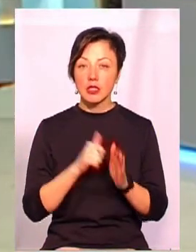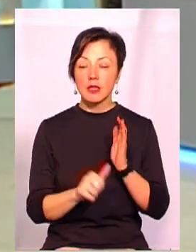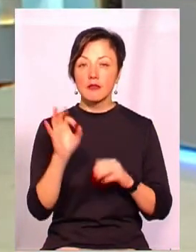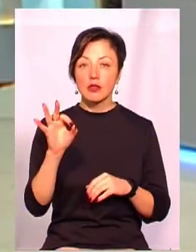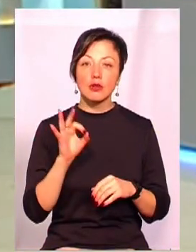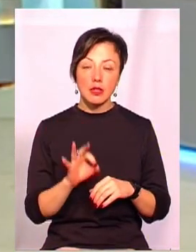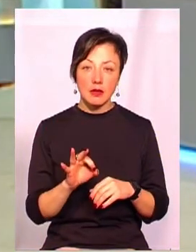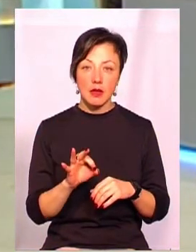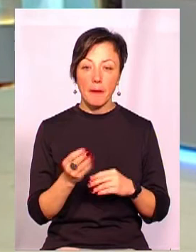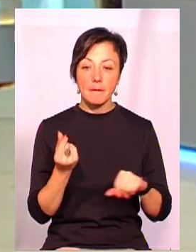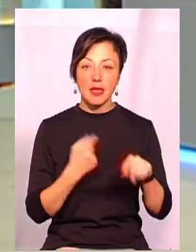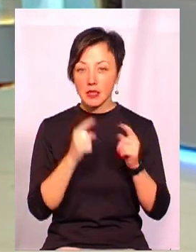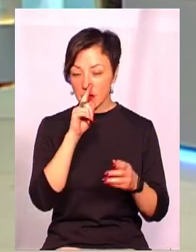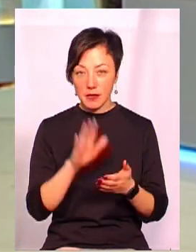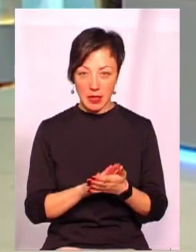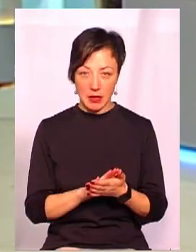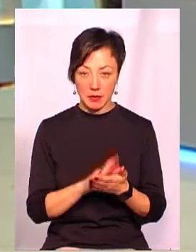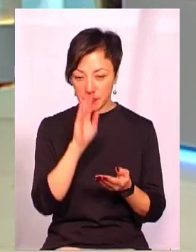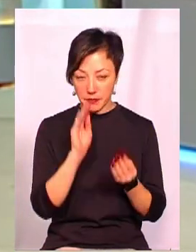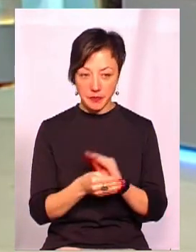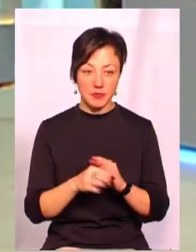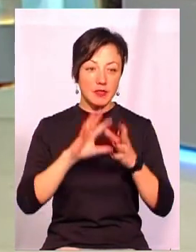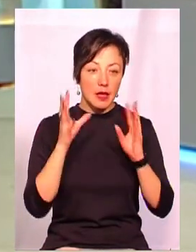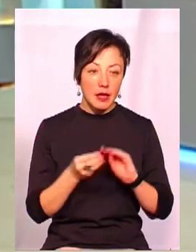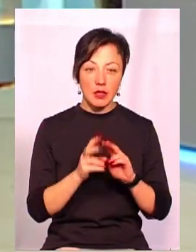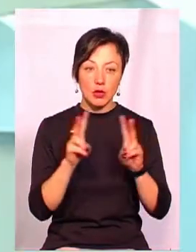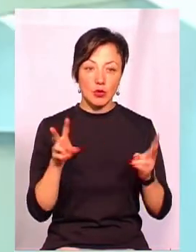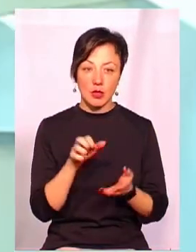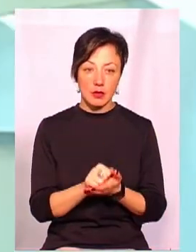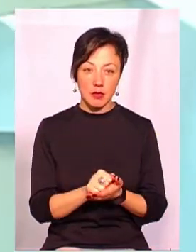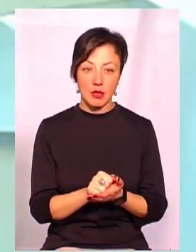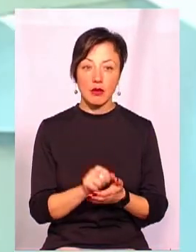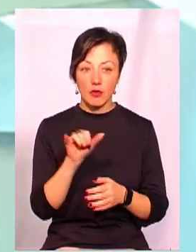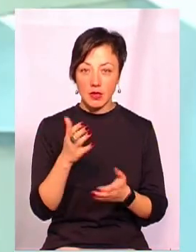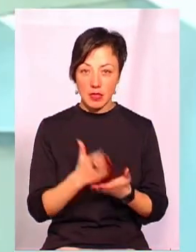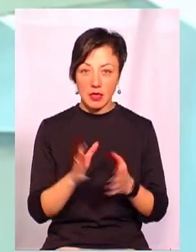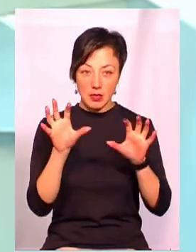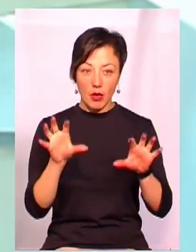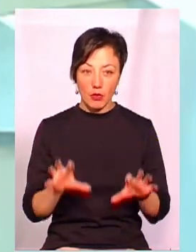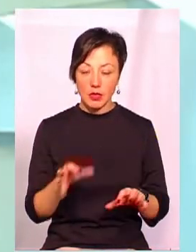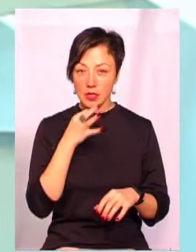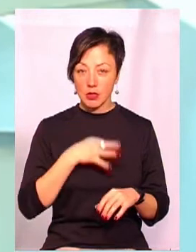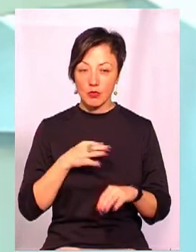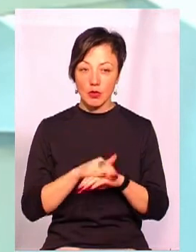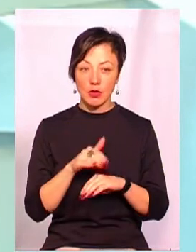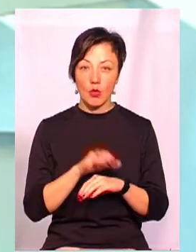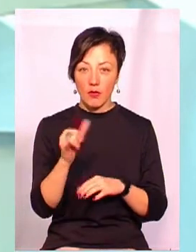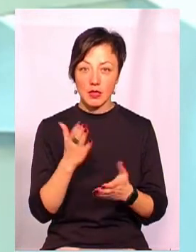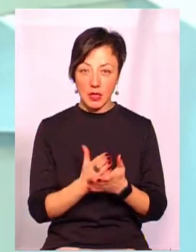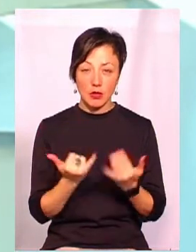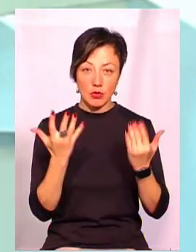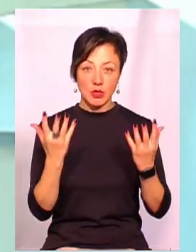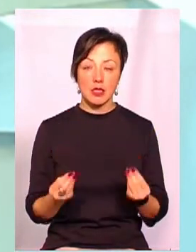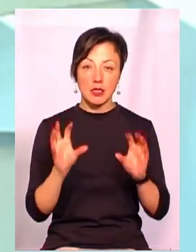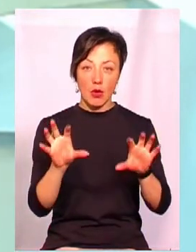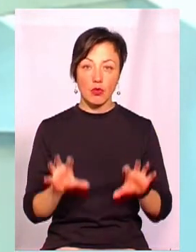сьогодні 60% бізнесу в тіні. Взагалі в тіні. Ніхто ним не займається. Хіба у вас є якийсь закон? Скажіть мені, будь ласка, у вас є на